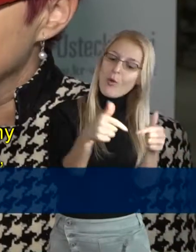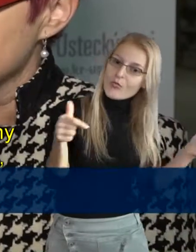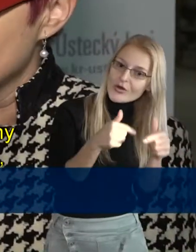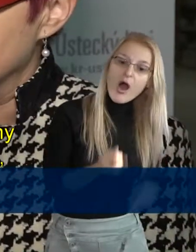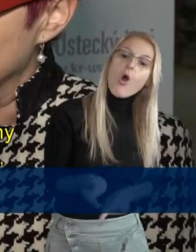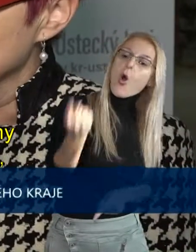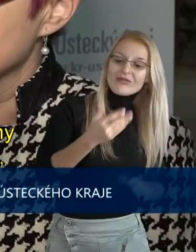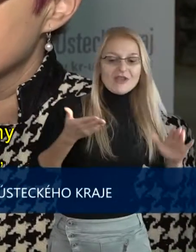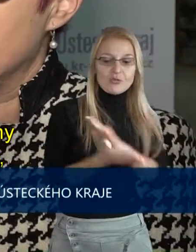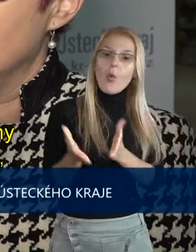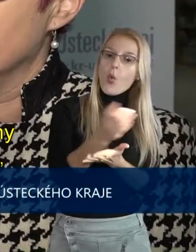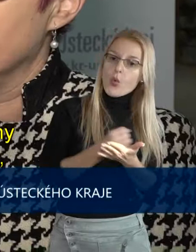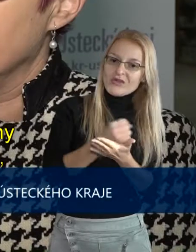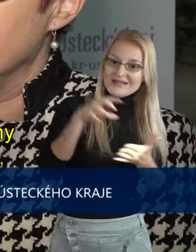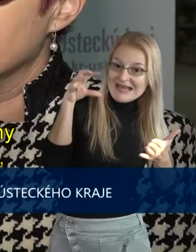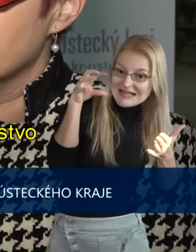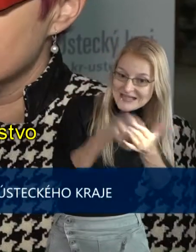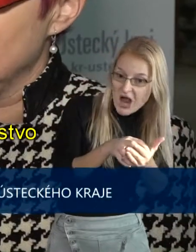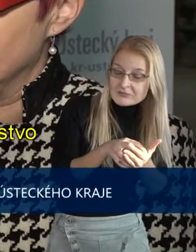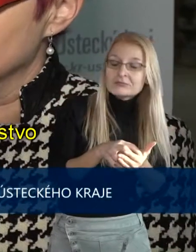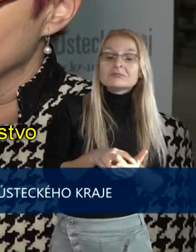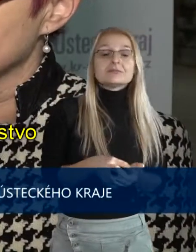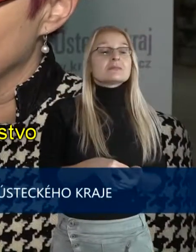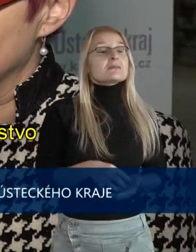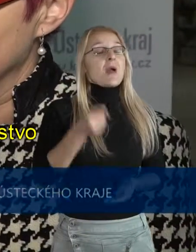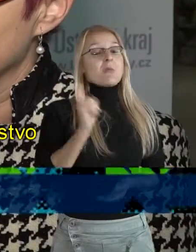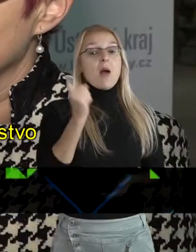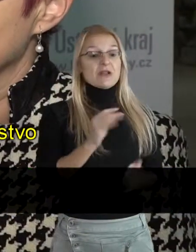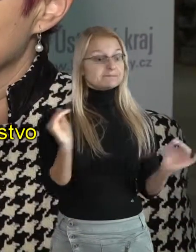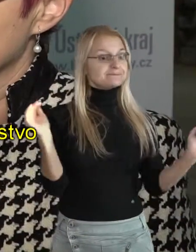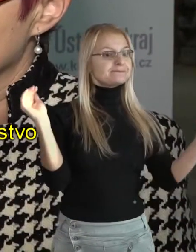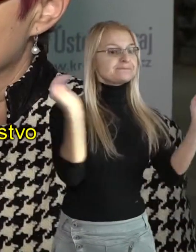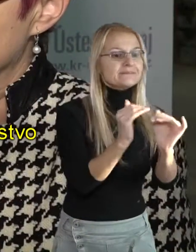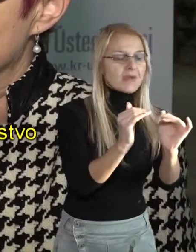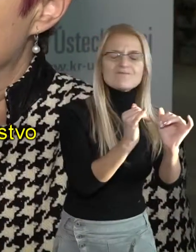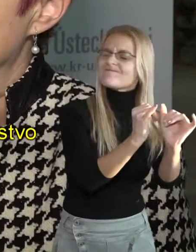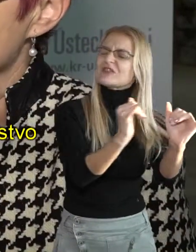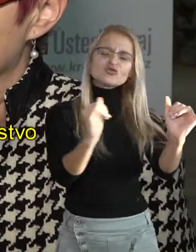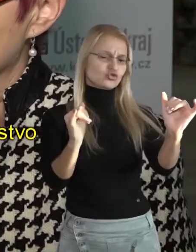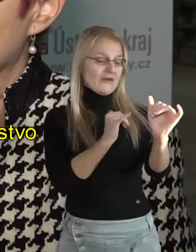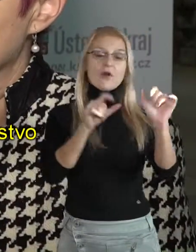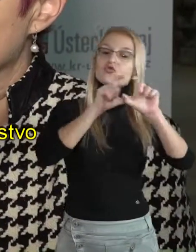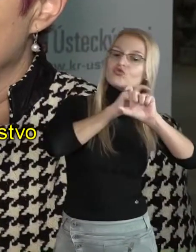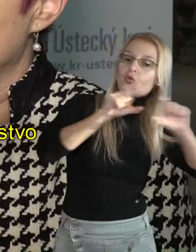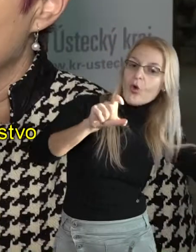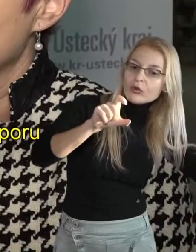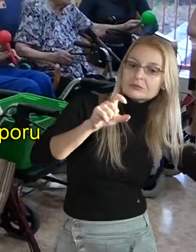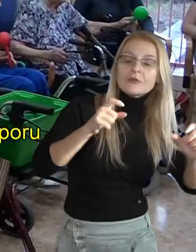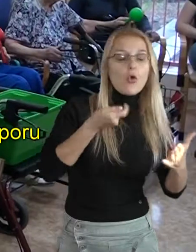ze strany zastupitelů Ústeckého kraje, kteří opravdu svolali zastupitelstvo v mimořádném